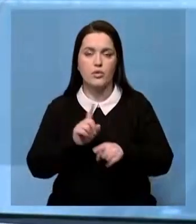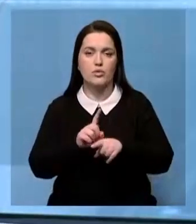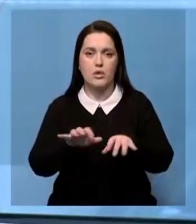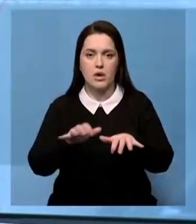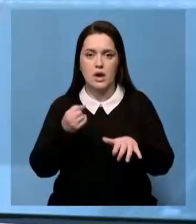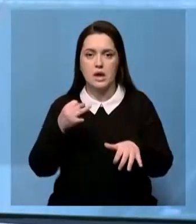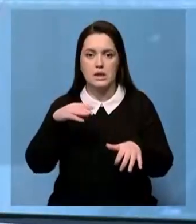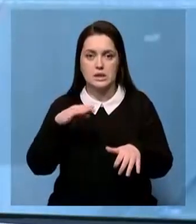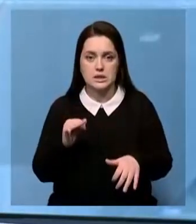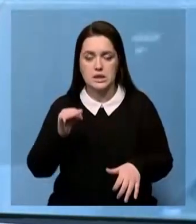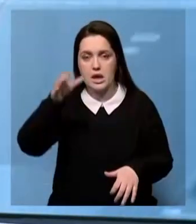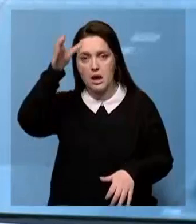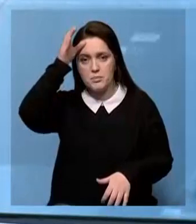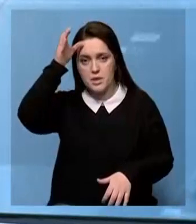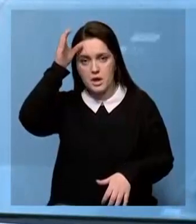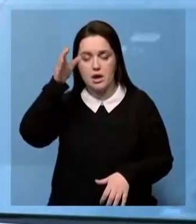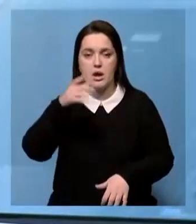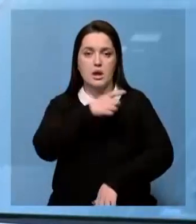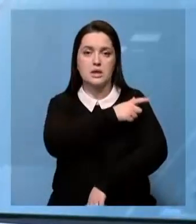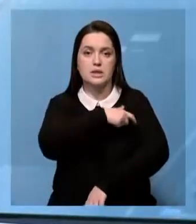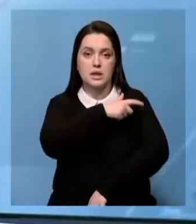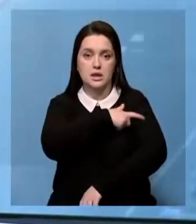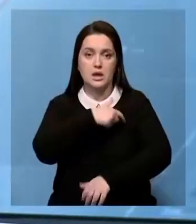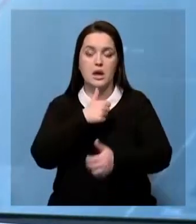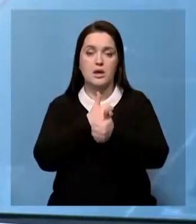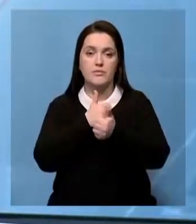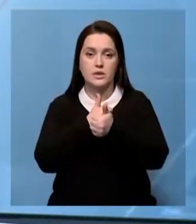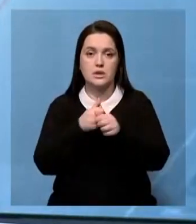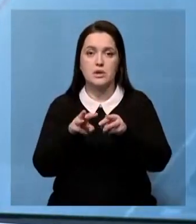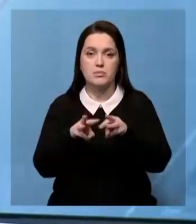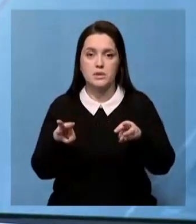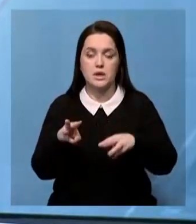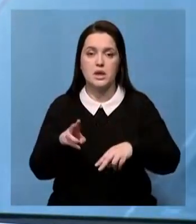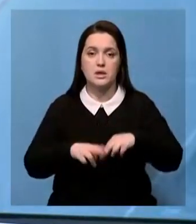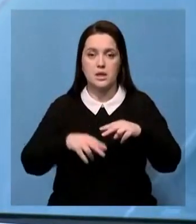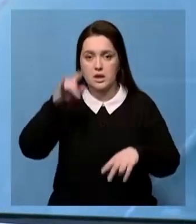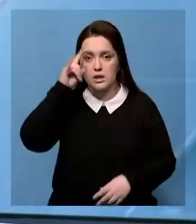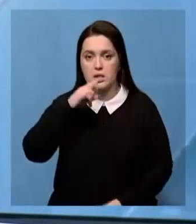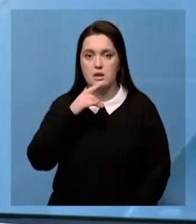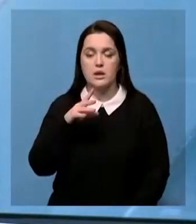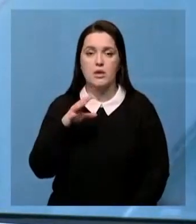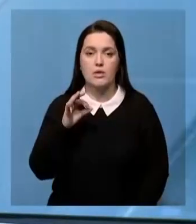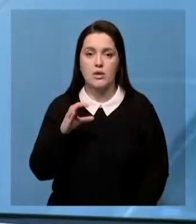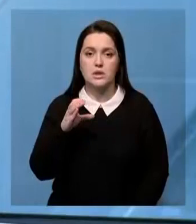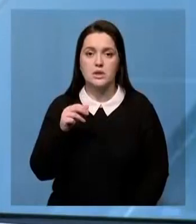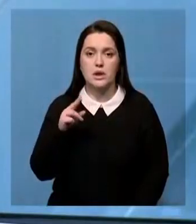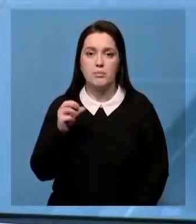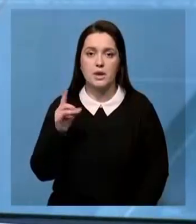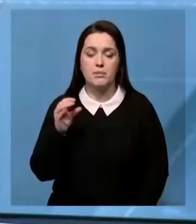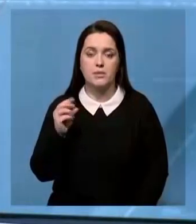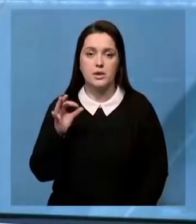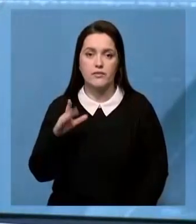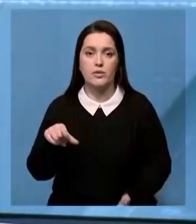промышленной отрасли, но также в сфере IT и образовательных услуг. Делегация во главе с вице-министром промышленности и строительства